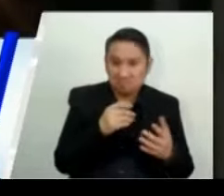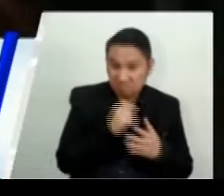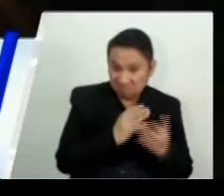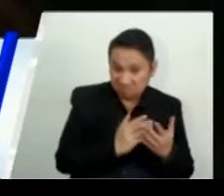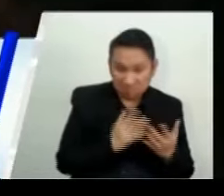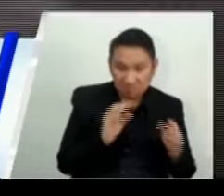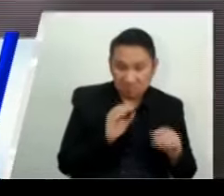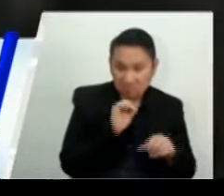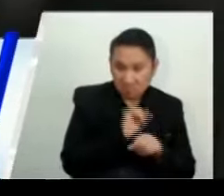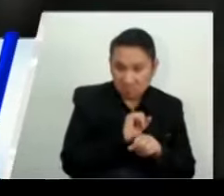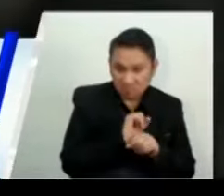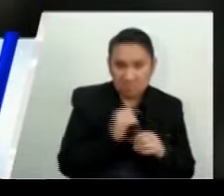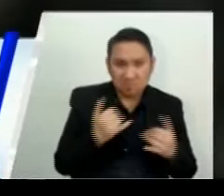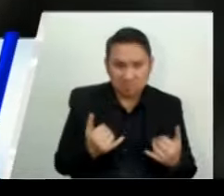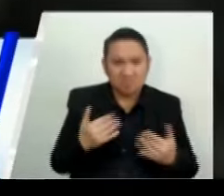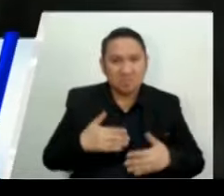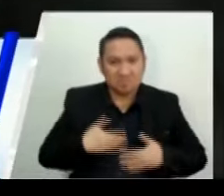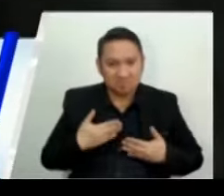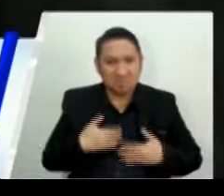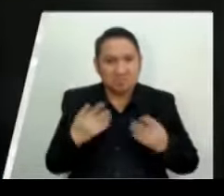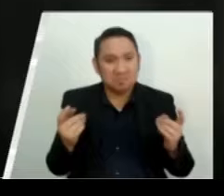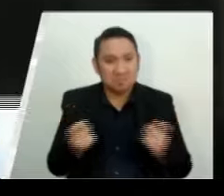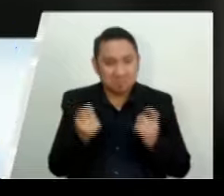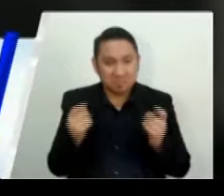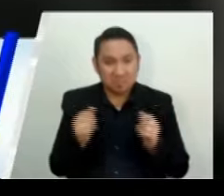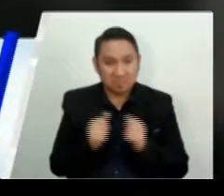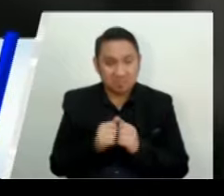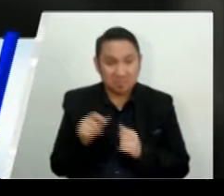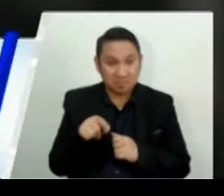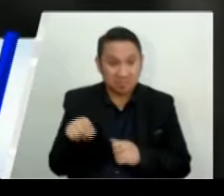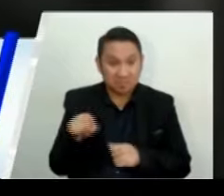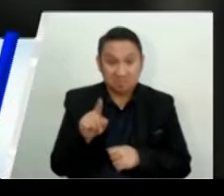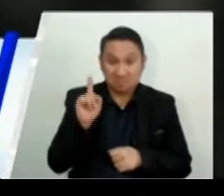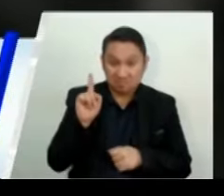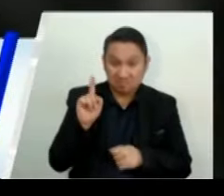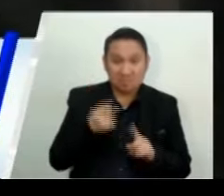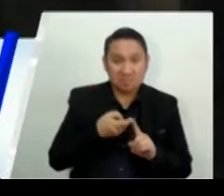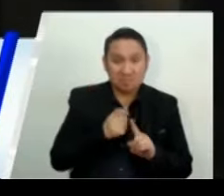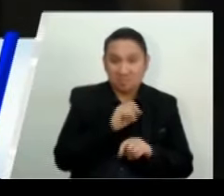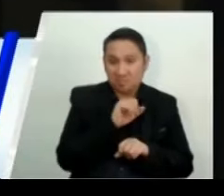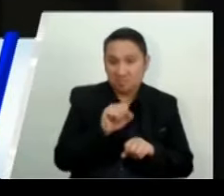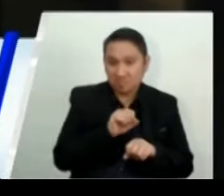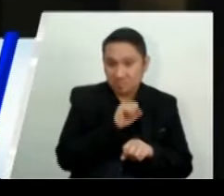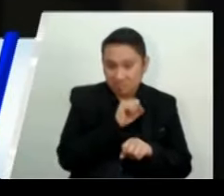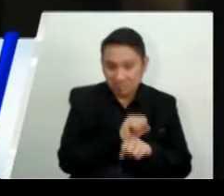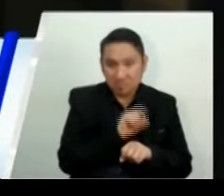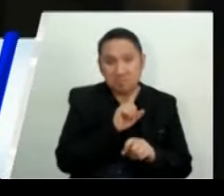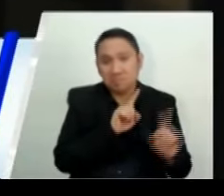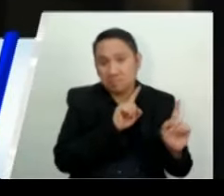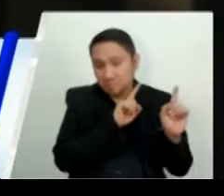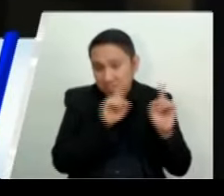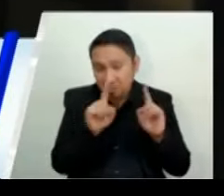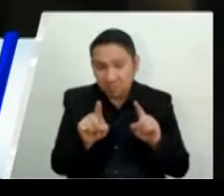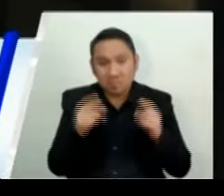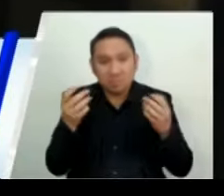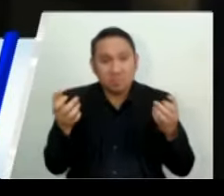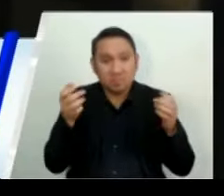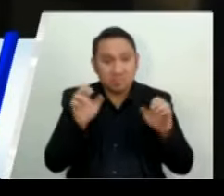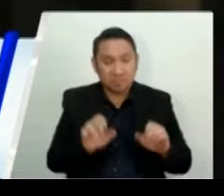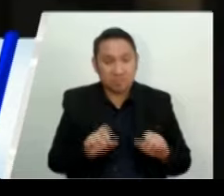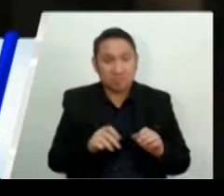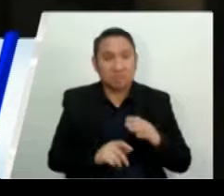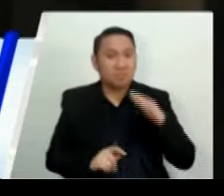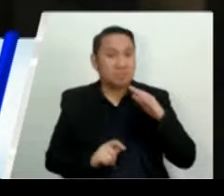celebrate it with all of them. Kagagaling lang ni Gabby sa Singapore, kung saan dumalo siya sa event ng isang top